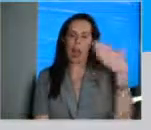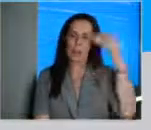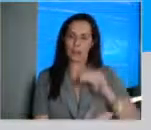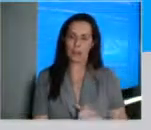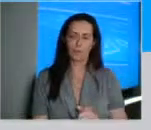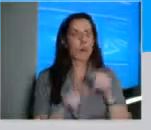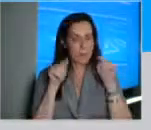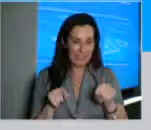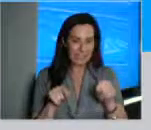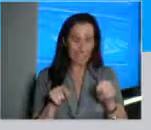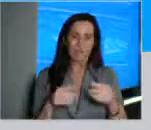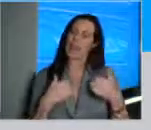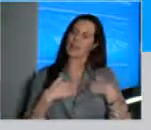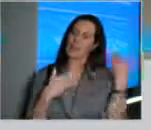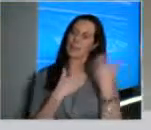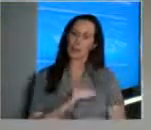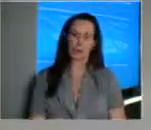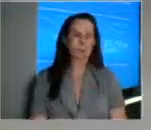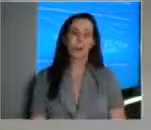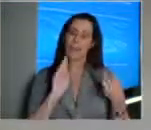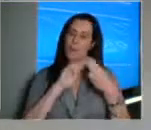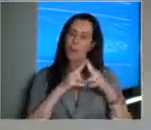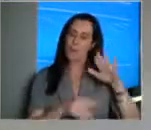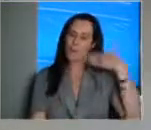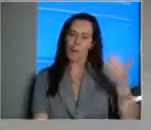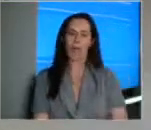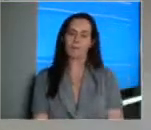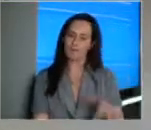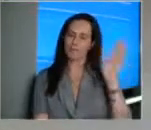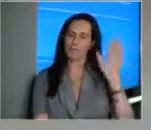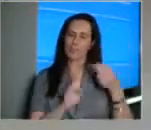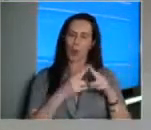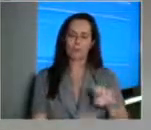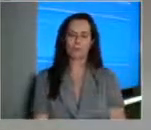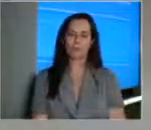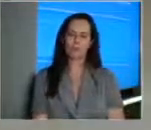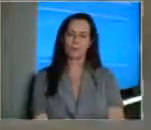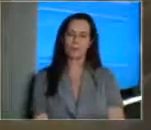למדינה. ובזה אנחנו מסיימים. אנחנו נתראה בפעם הבאה. להתראות.